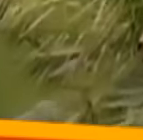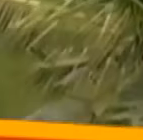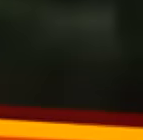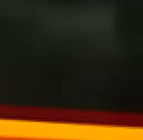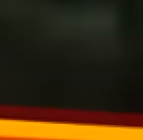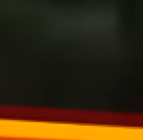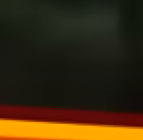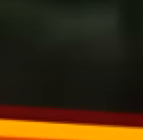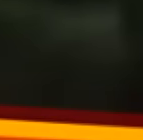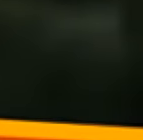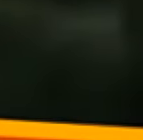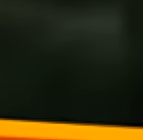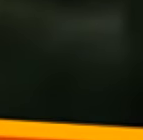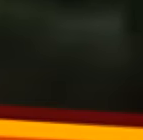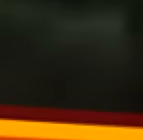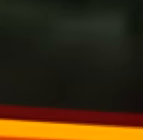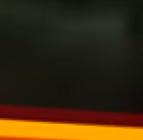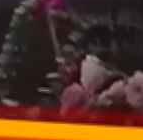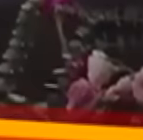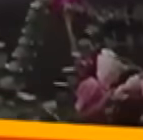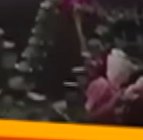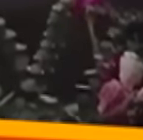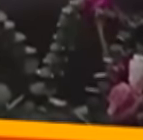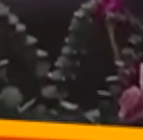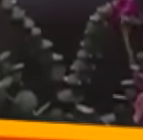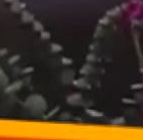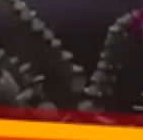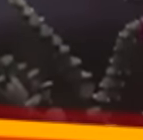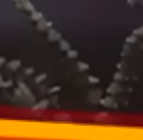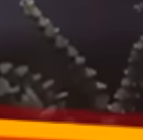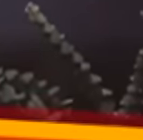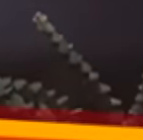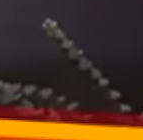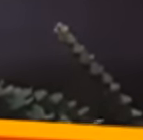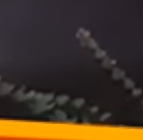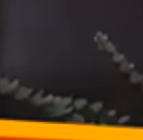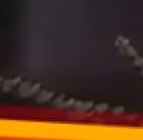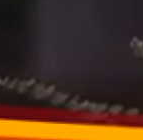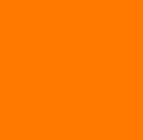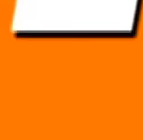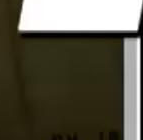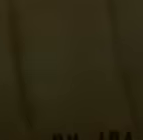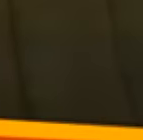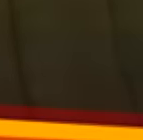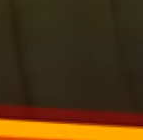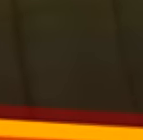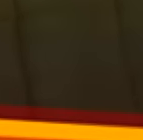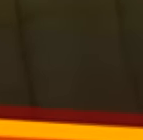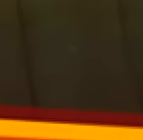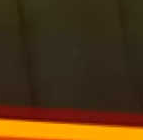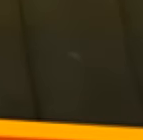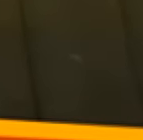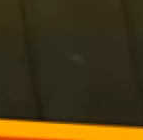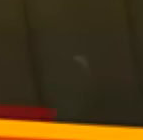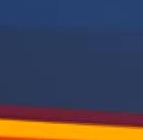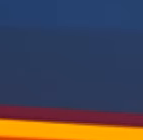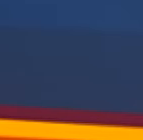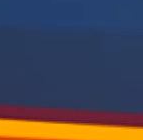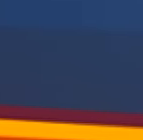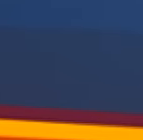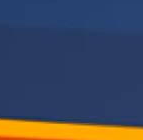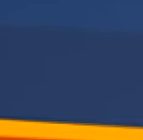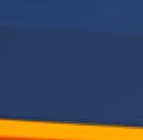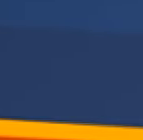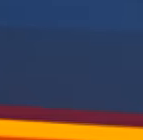Silipin ang Dream Church Wedding nina Jesse Mendiola at Luis Manzano. At ito naman ang perfect na